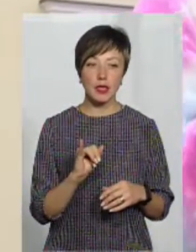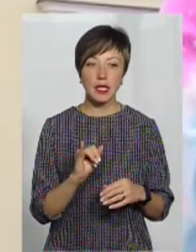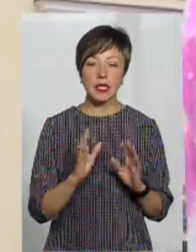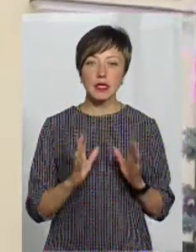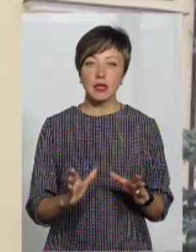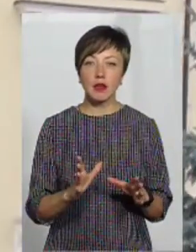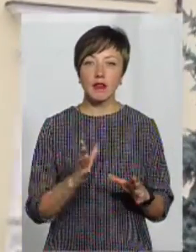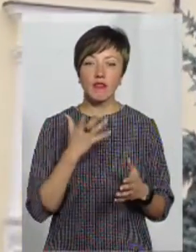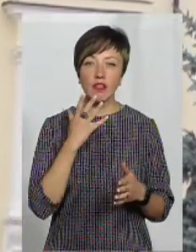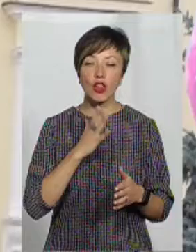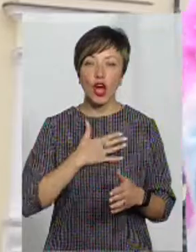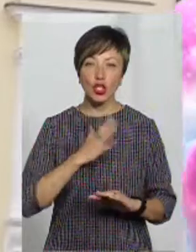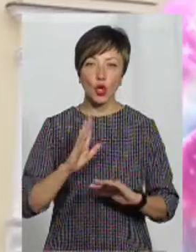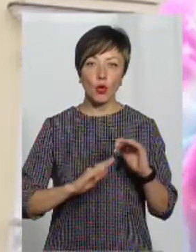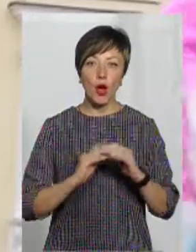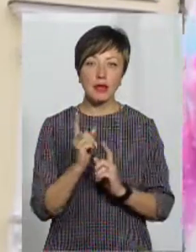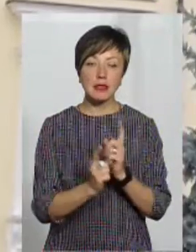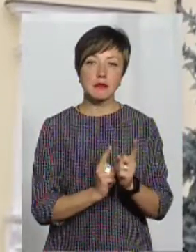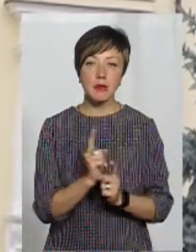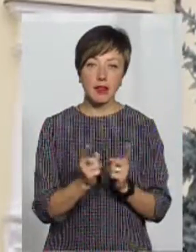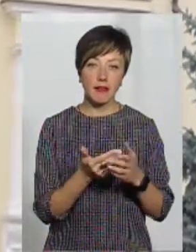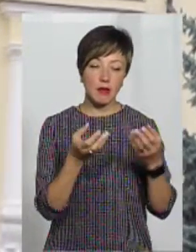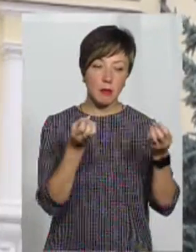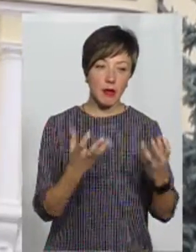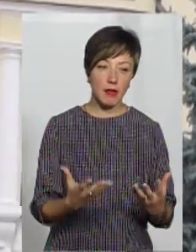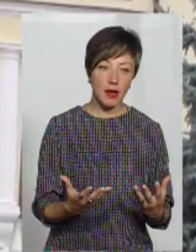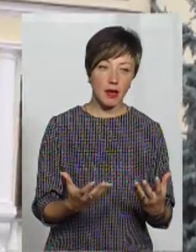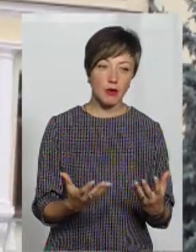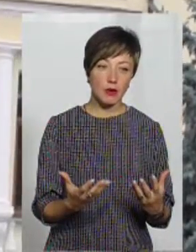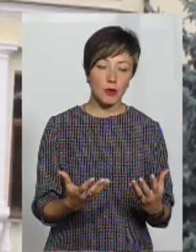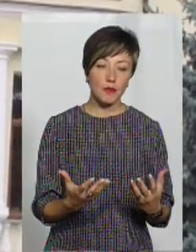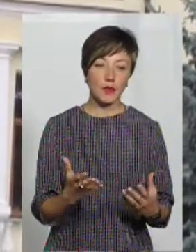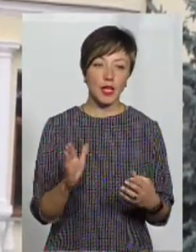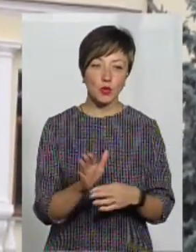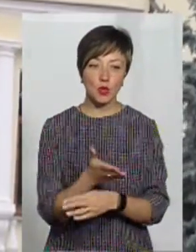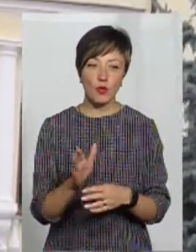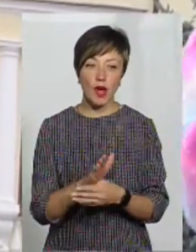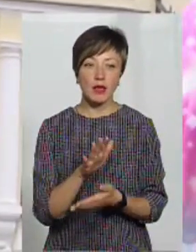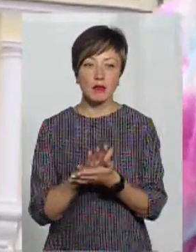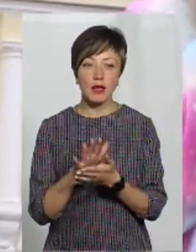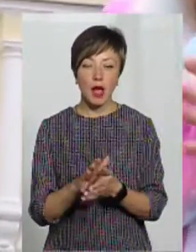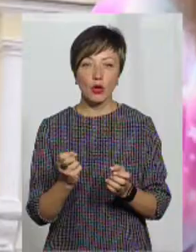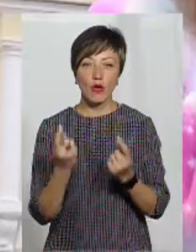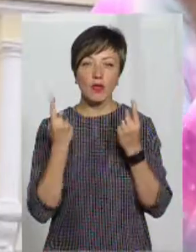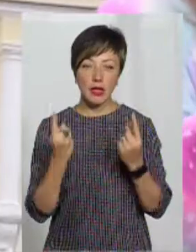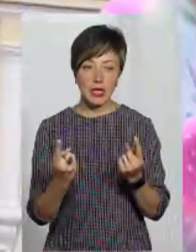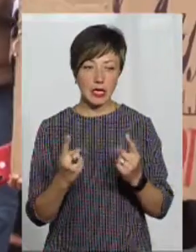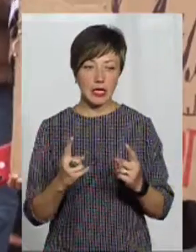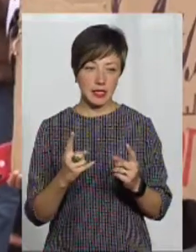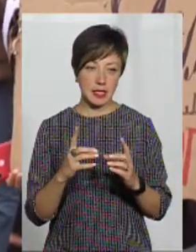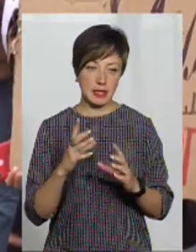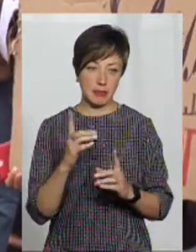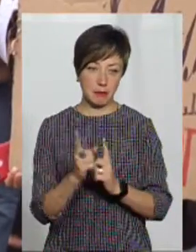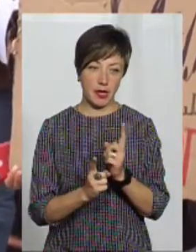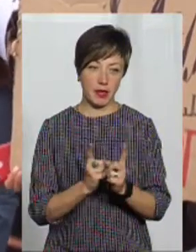тільки в наших руках зміни від банального сортування сміття до знищення капіталізму.